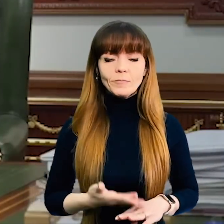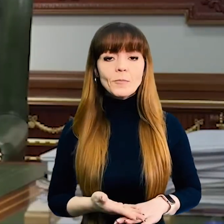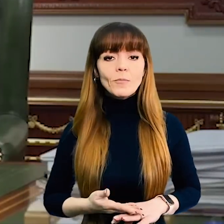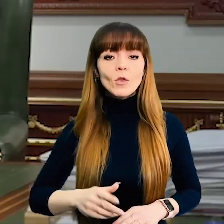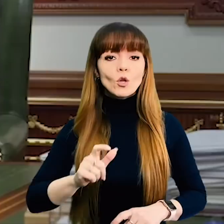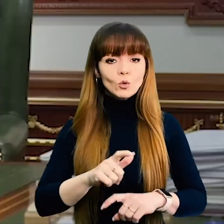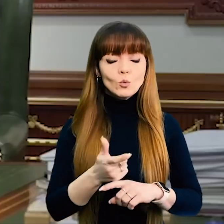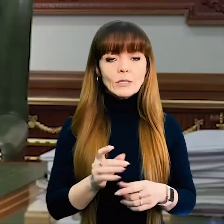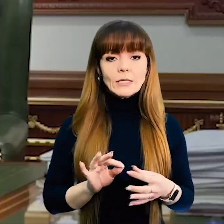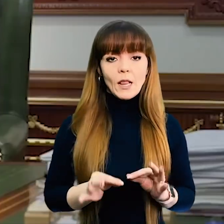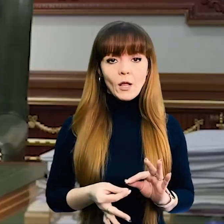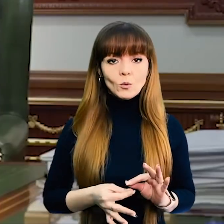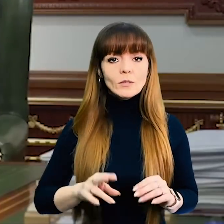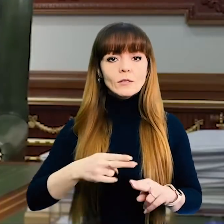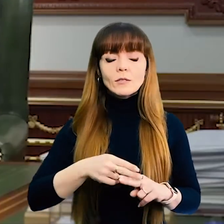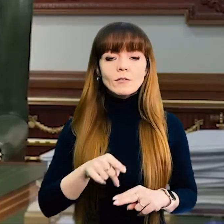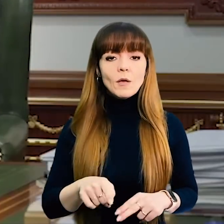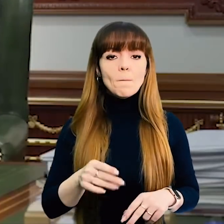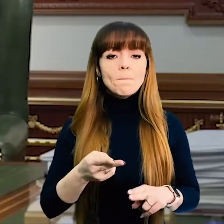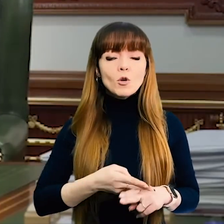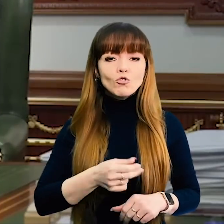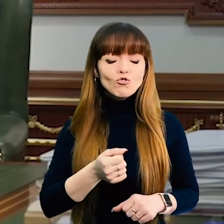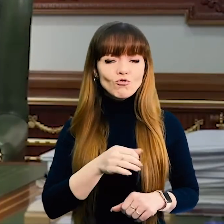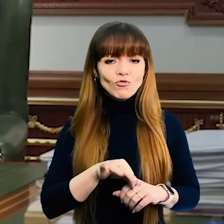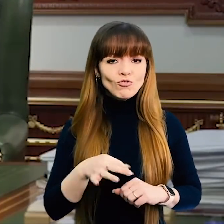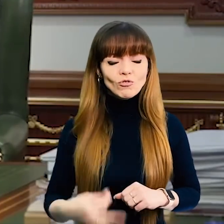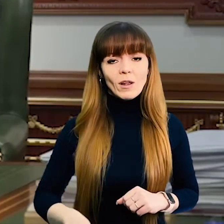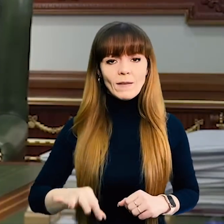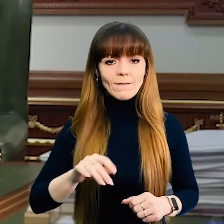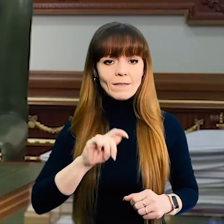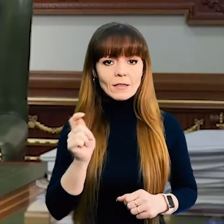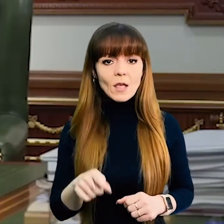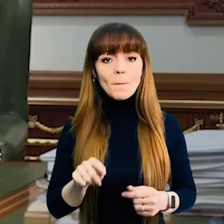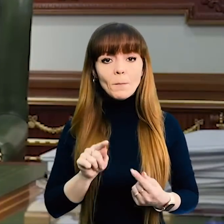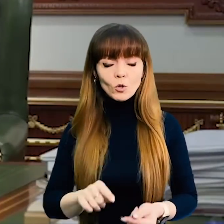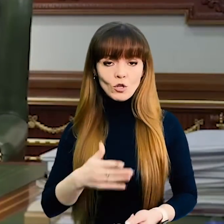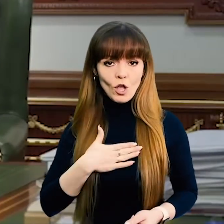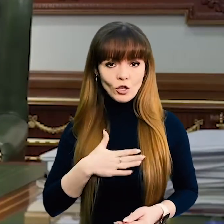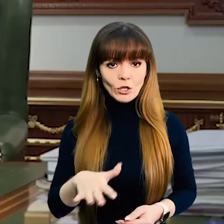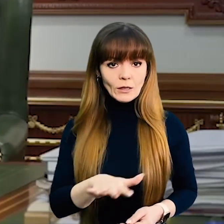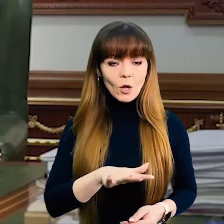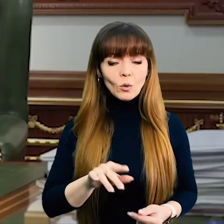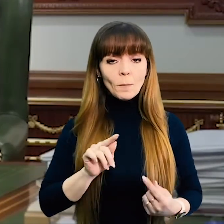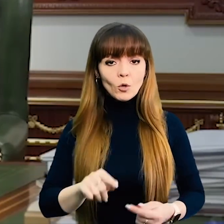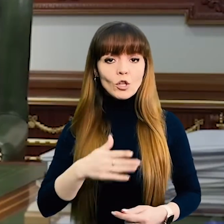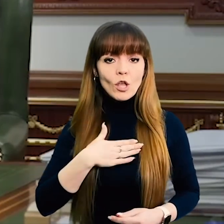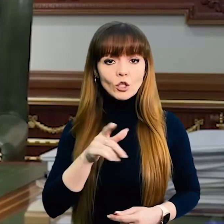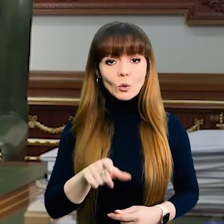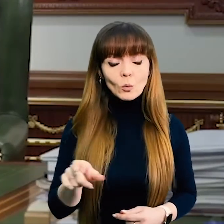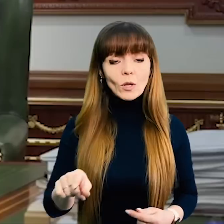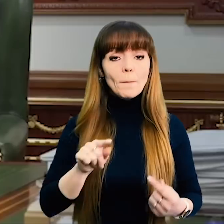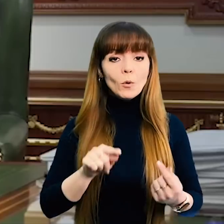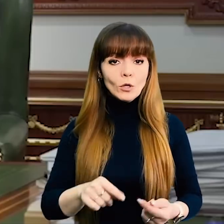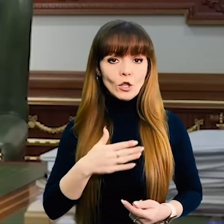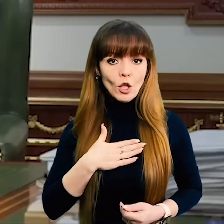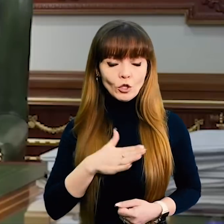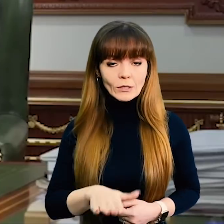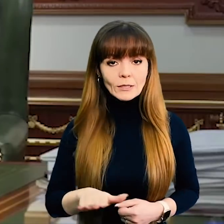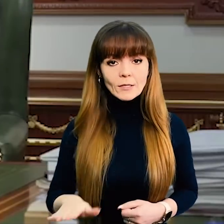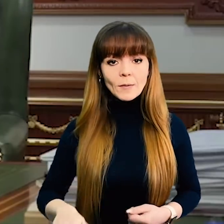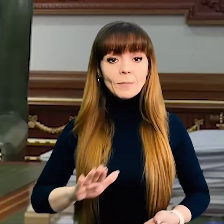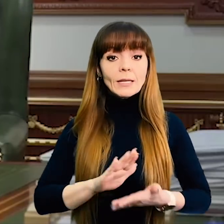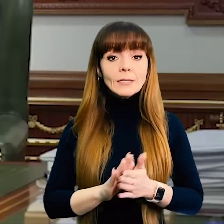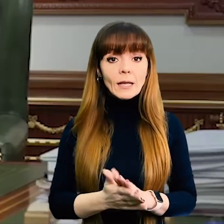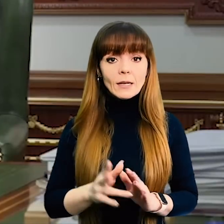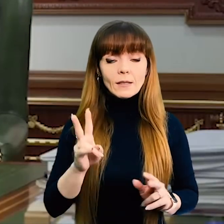залишається напруженою, дуже складною. Це безжальна війна проти нашого народу, проти наших людей, проти